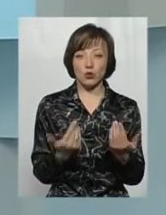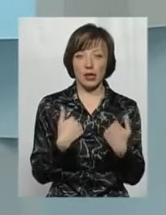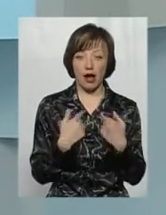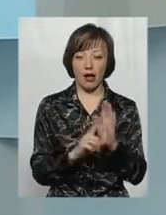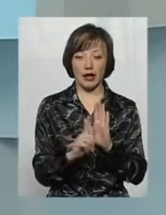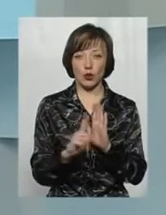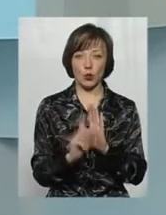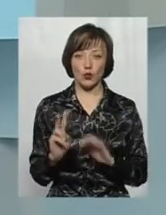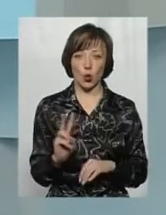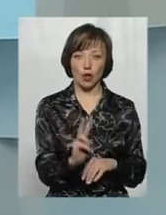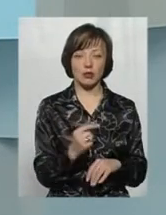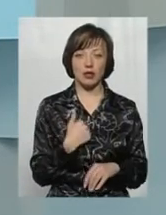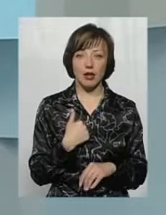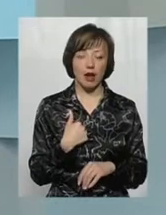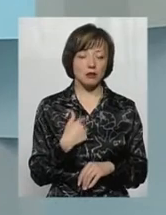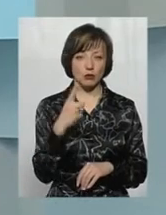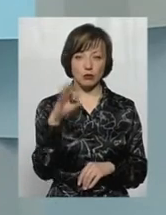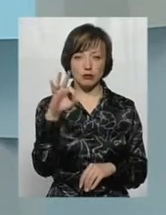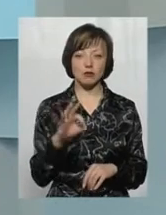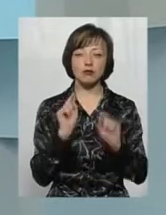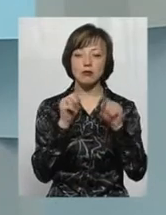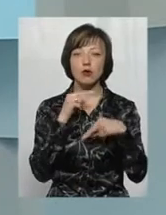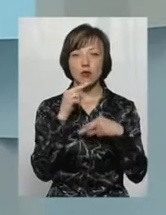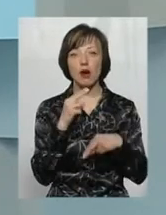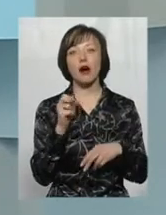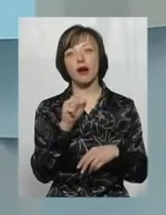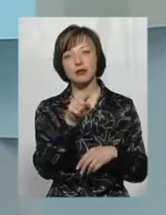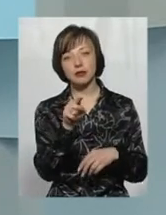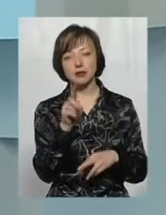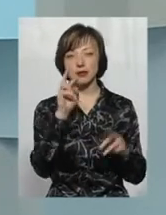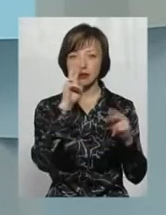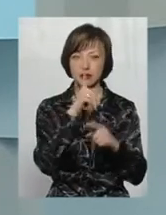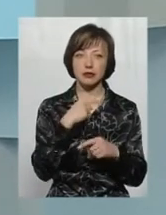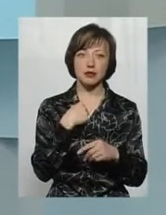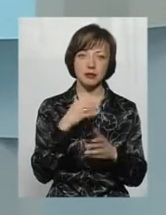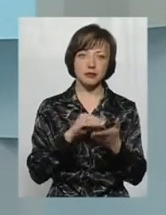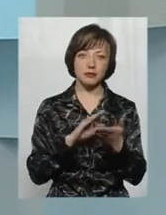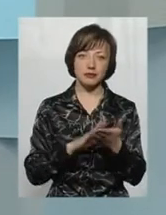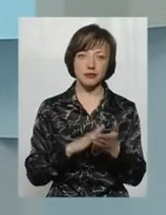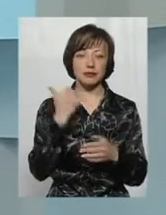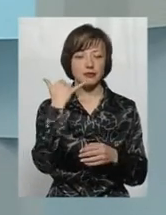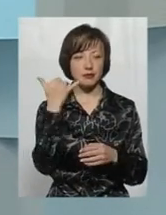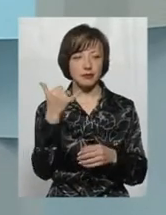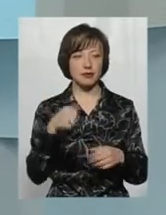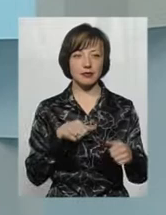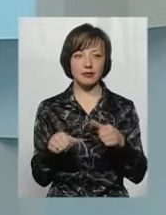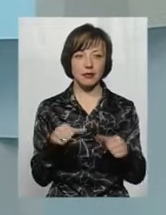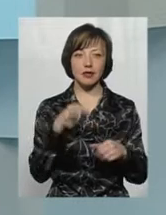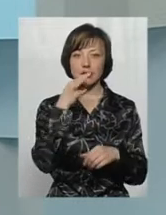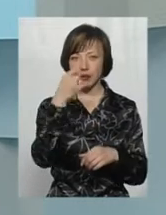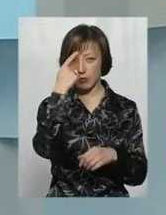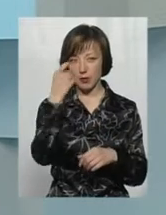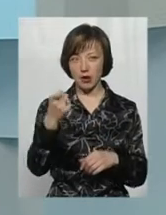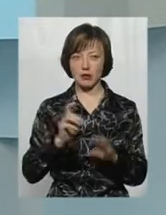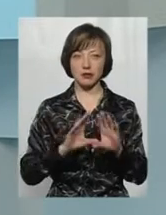їду в тролейбусі, то я однозначно звертаю увагу. Ага, там щось не так, значить, відповідно, перезвонила диспетчеру, сказала,